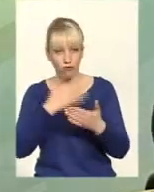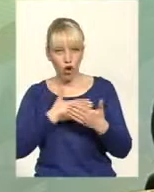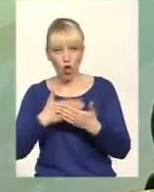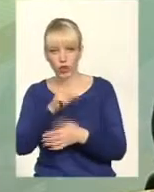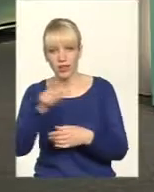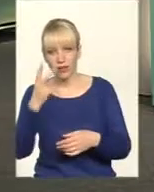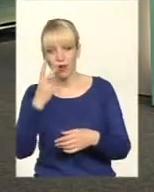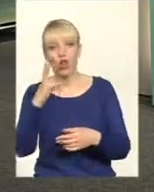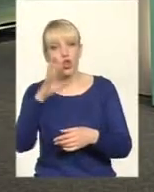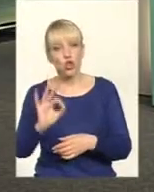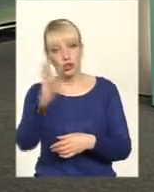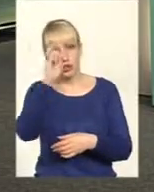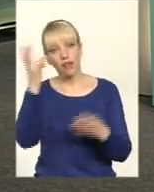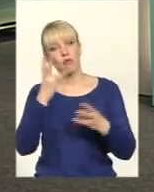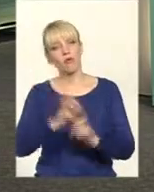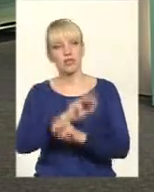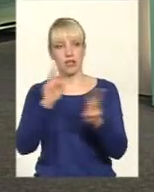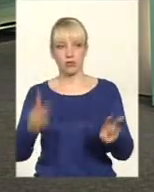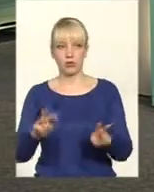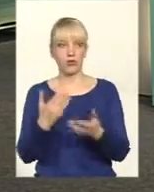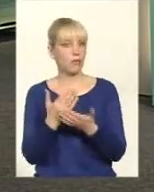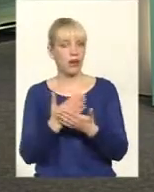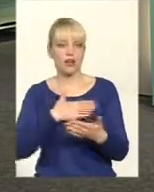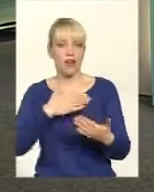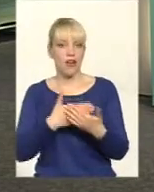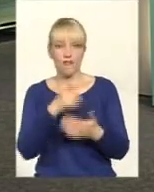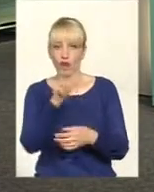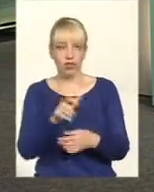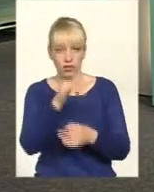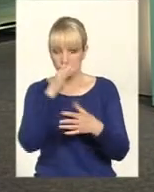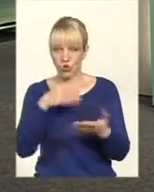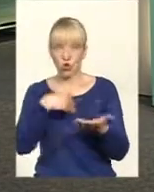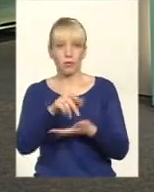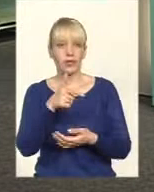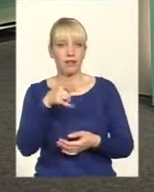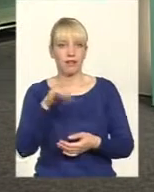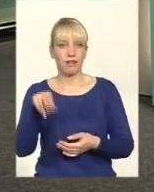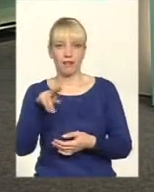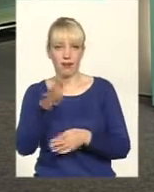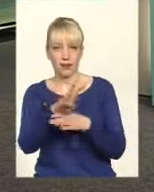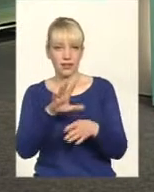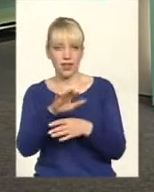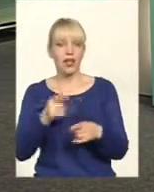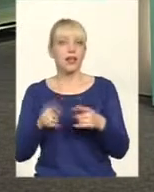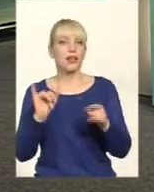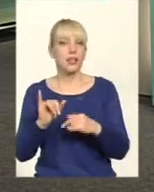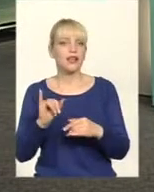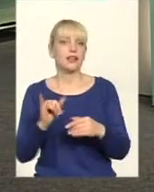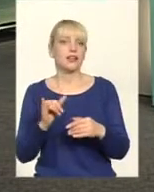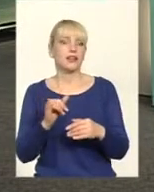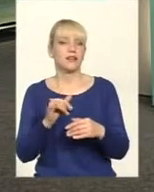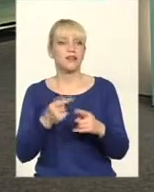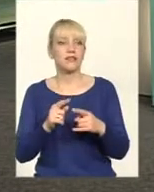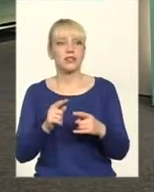забезпечувати певний, да, там, волонтери не куплять гради. А наші, ну, союзники, які нас підтримують, які тиснуть на